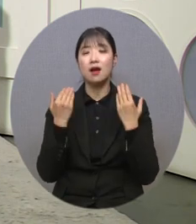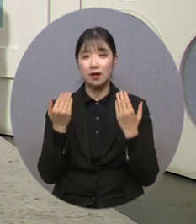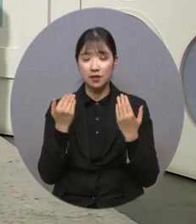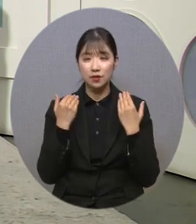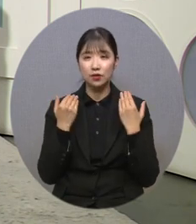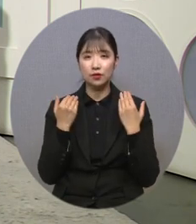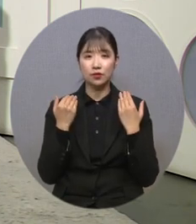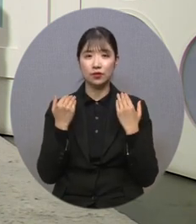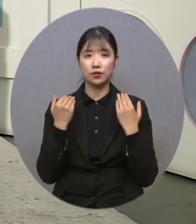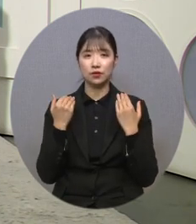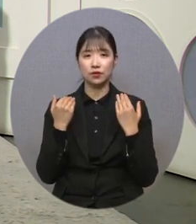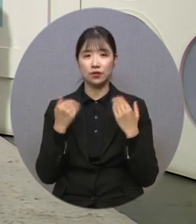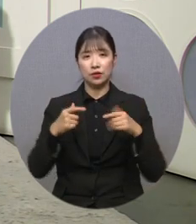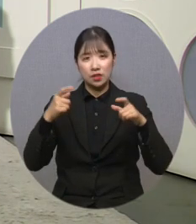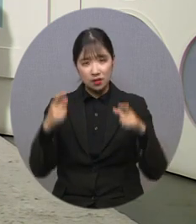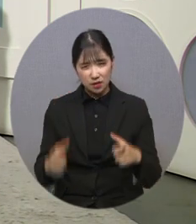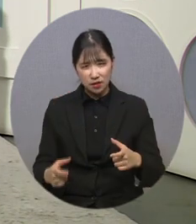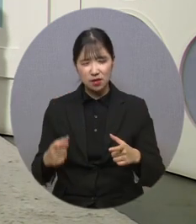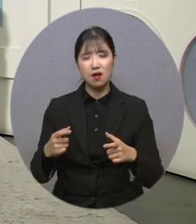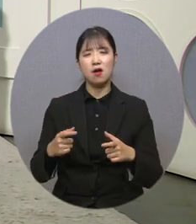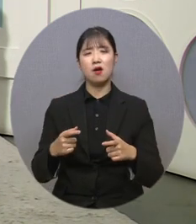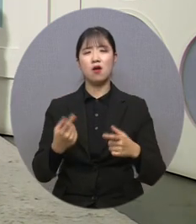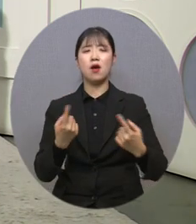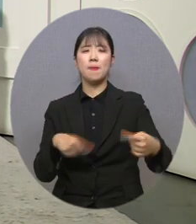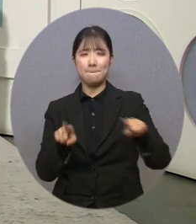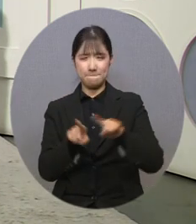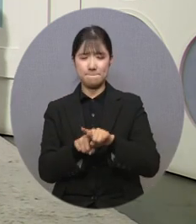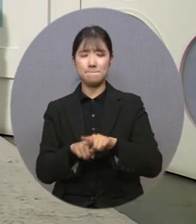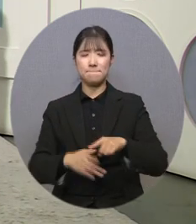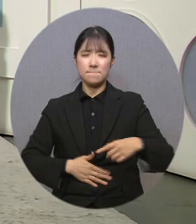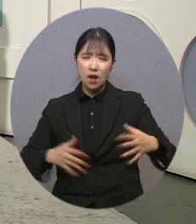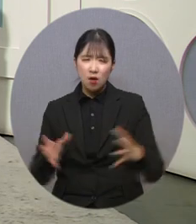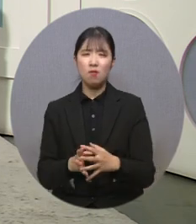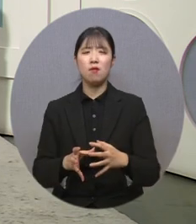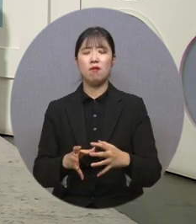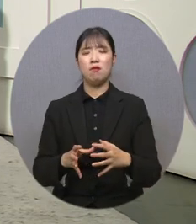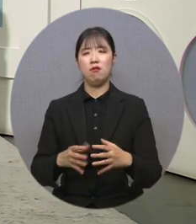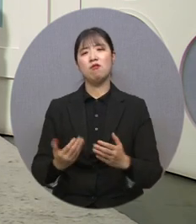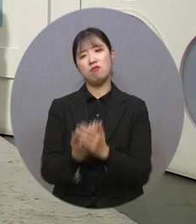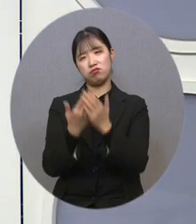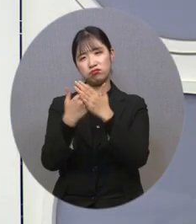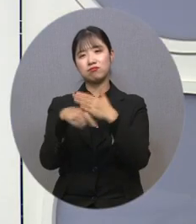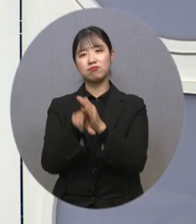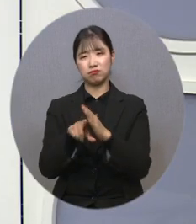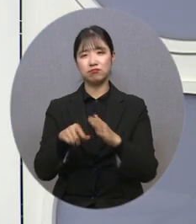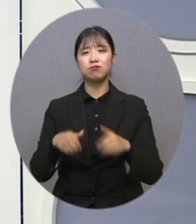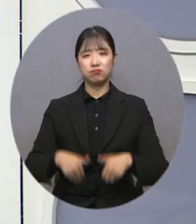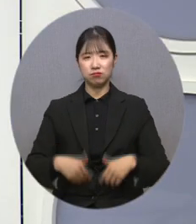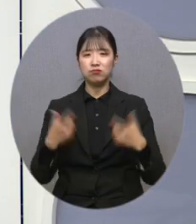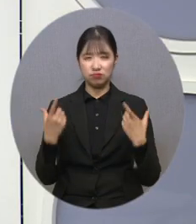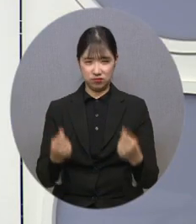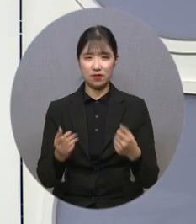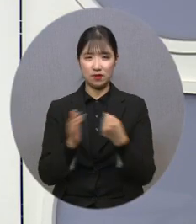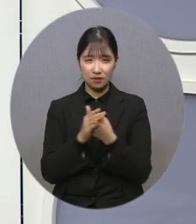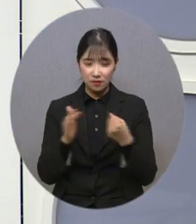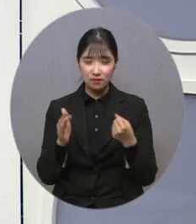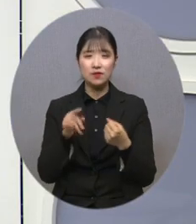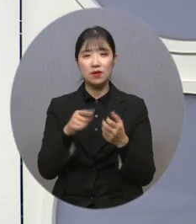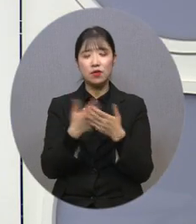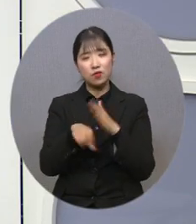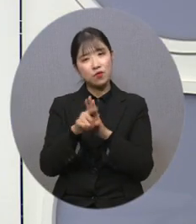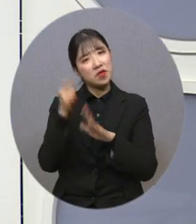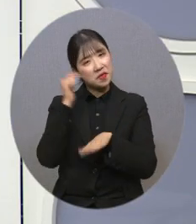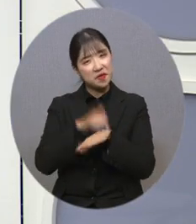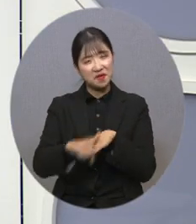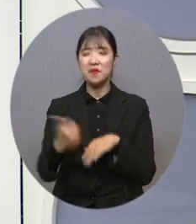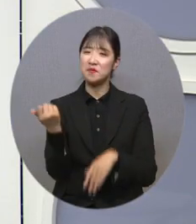대학에서는 지역과 협력 상생을 해야 된다라는 생각을 갖고 있습니다. 그렇게 하기 위해서 제가 쓰고 있는